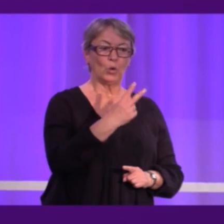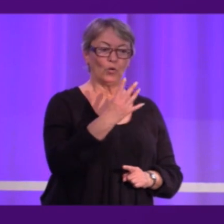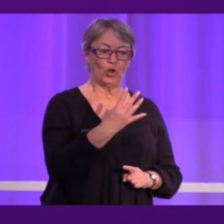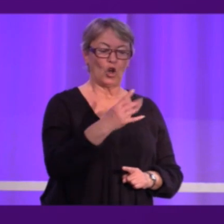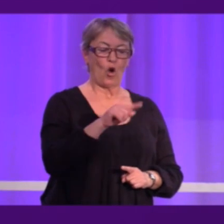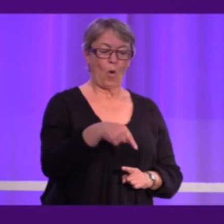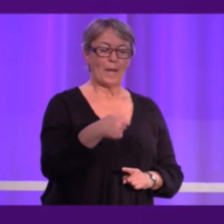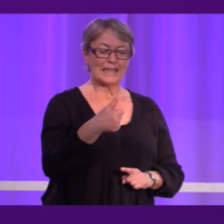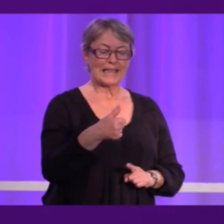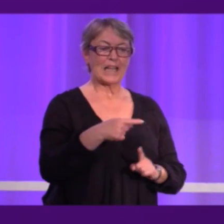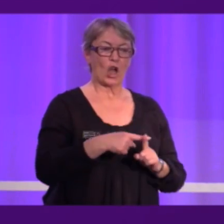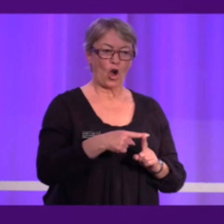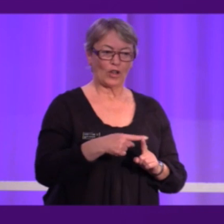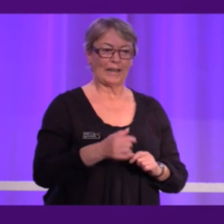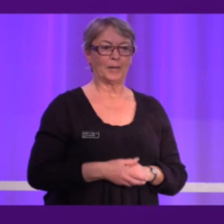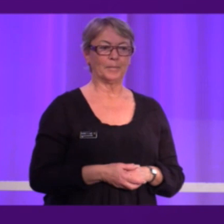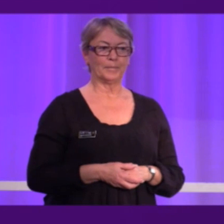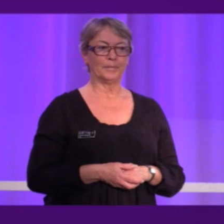24,6 grader.